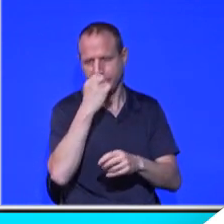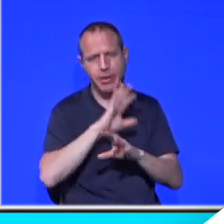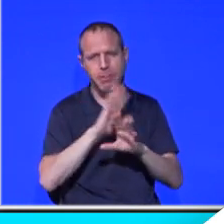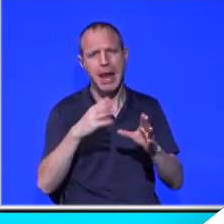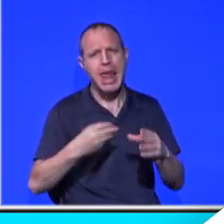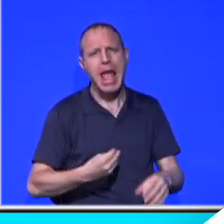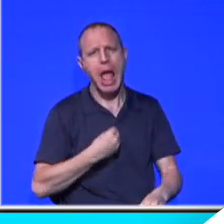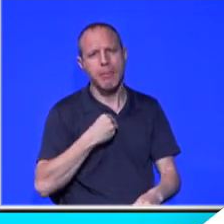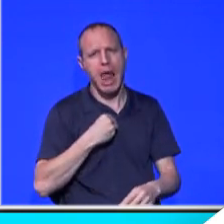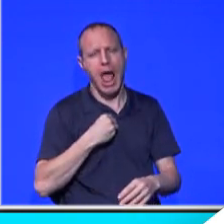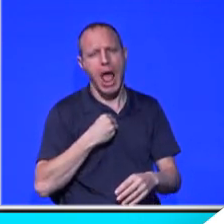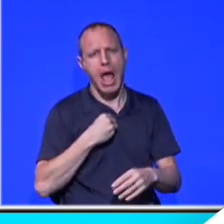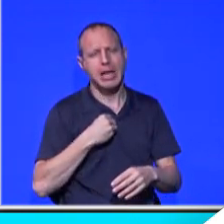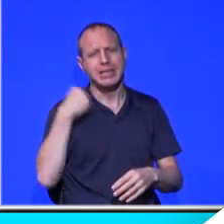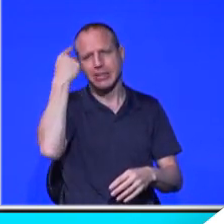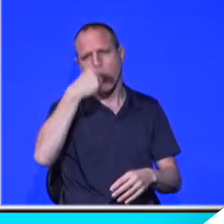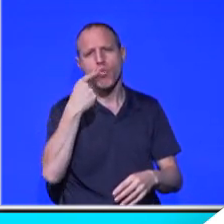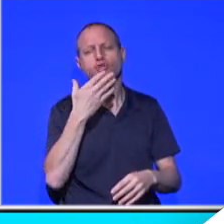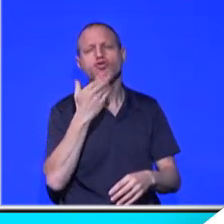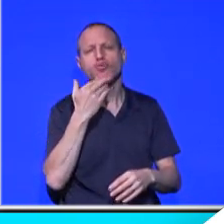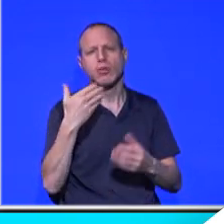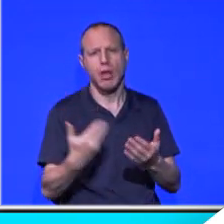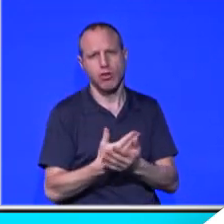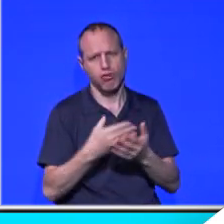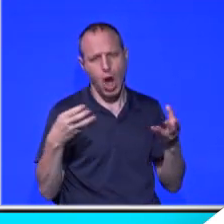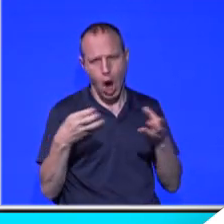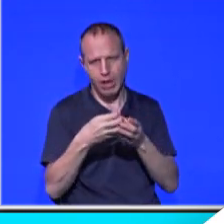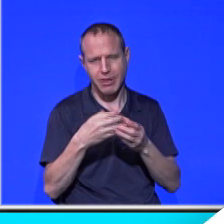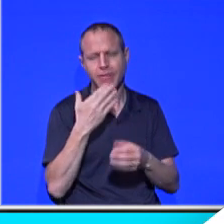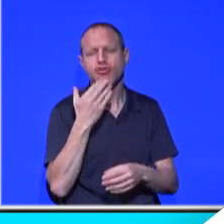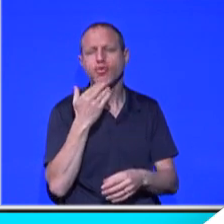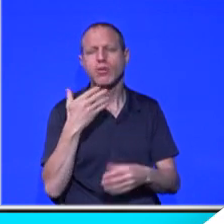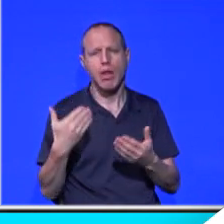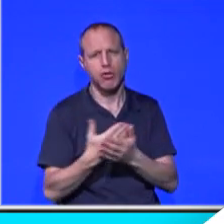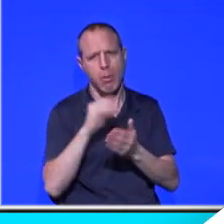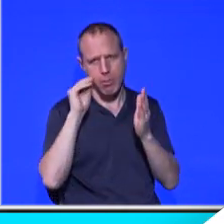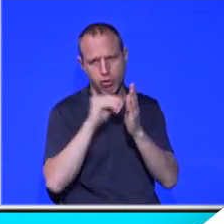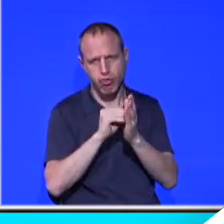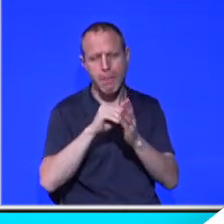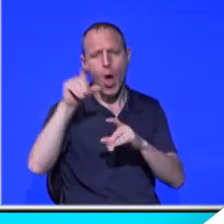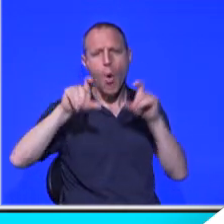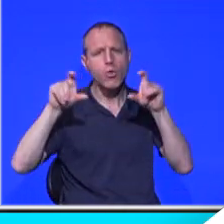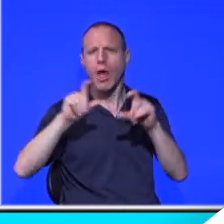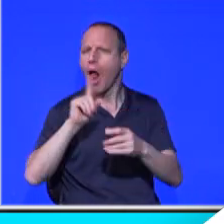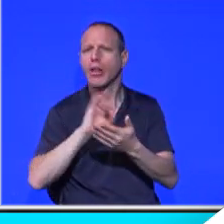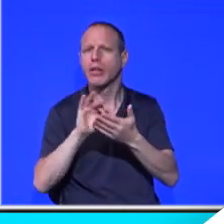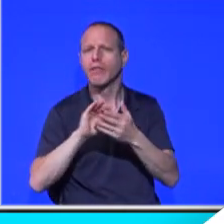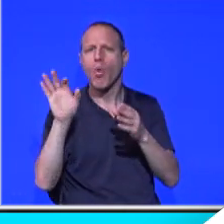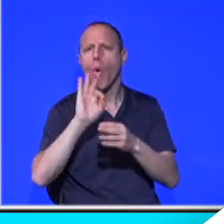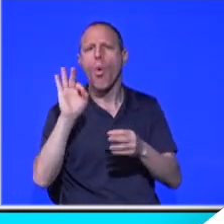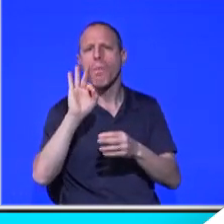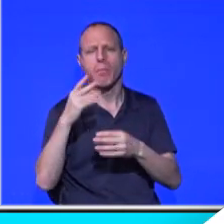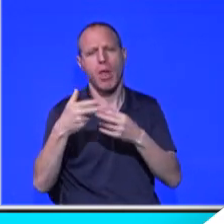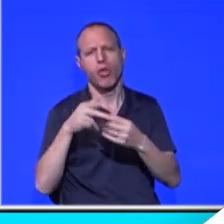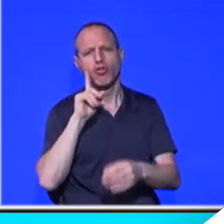חמלה את הזהות היהודית החדשה, את הקולקטיב היהודי החדש, במרשם האוכלוסין, אל תכתבו כלום ליד השם